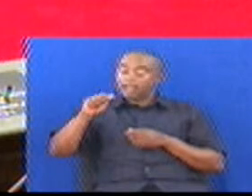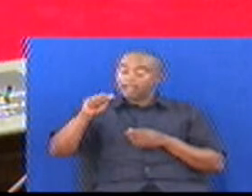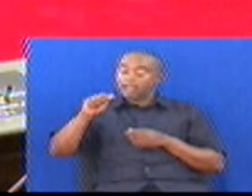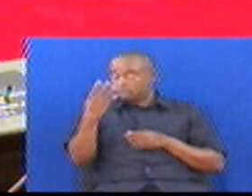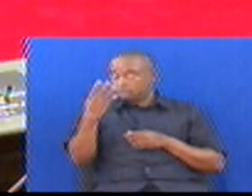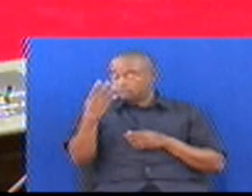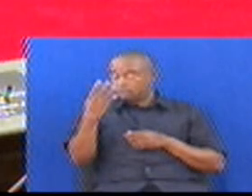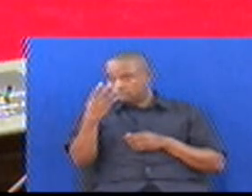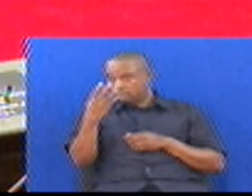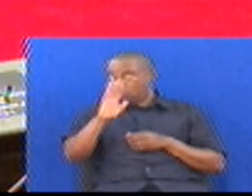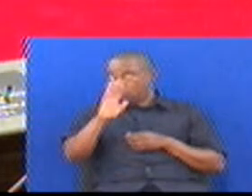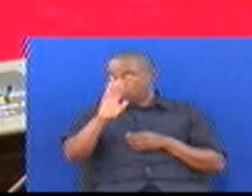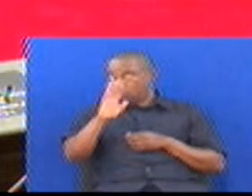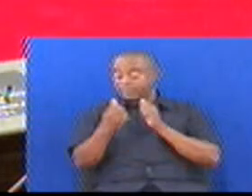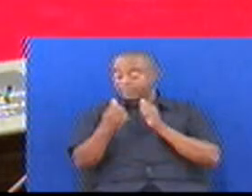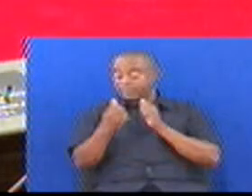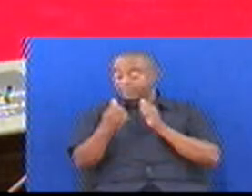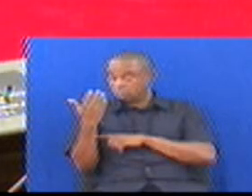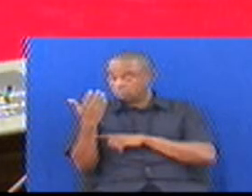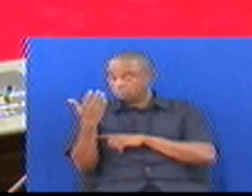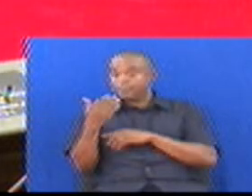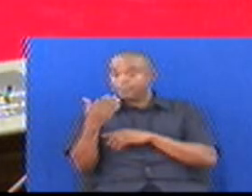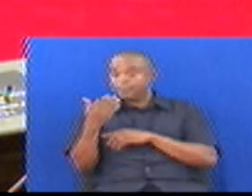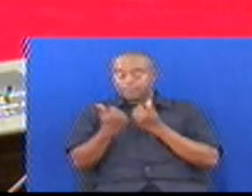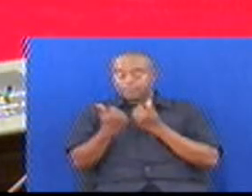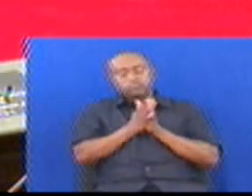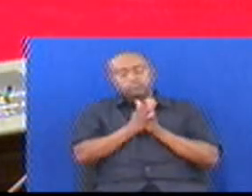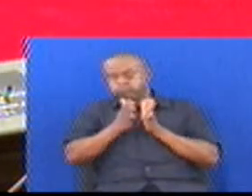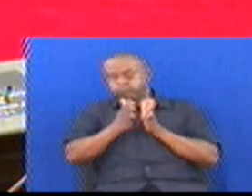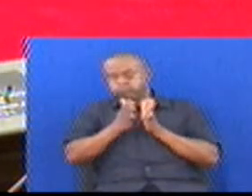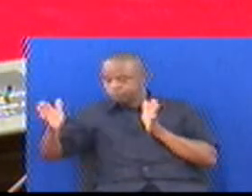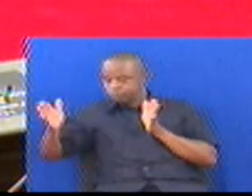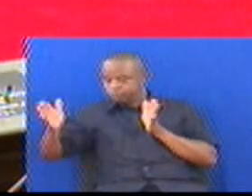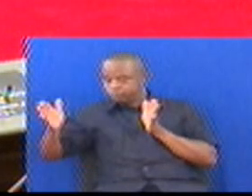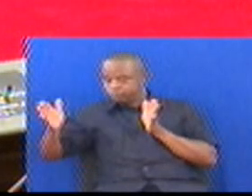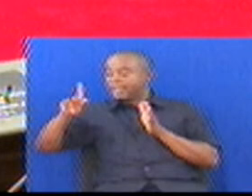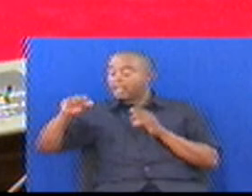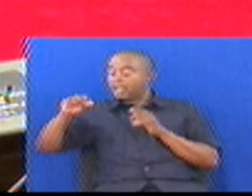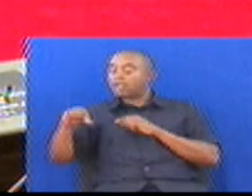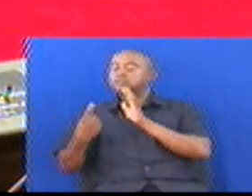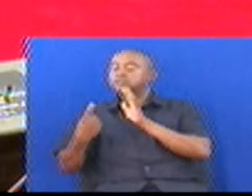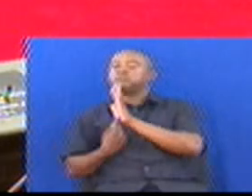461,326 mwaka 2015 hadi hekta